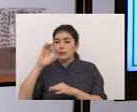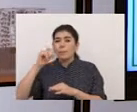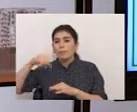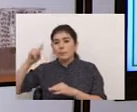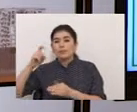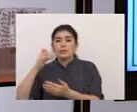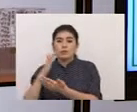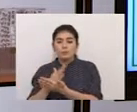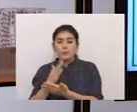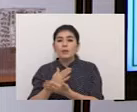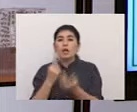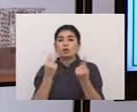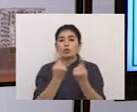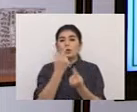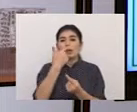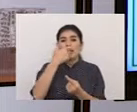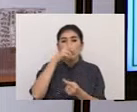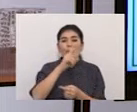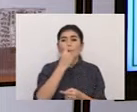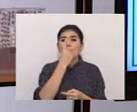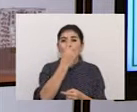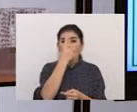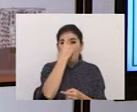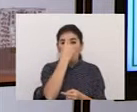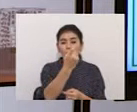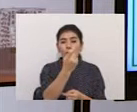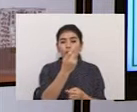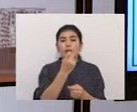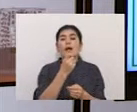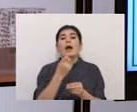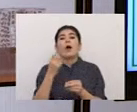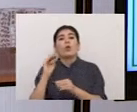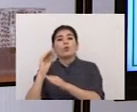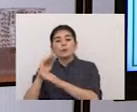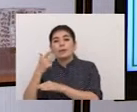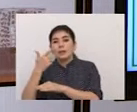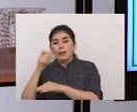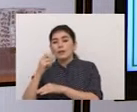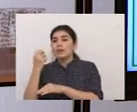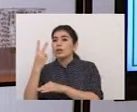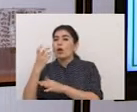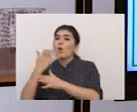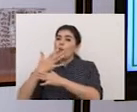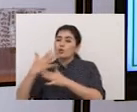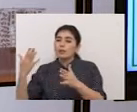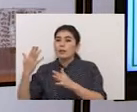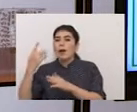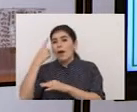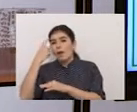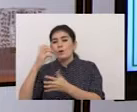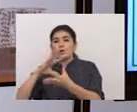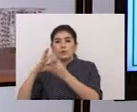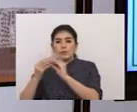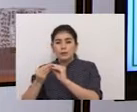ega. Sodda gap bitta axborotni ifodalaydi, qo'shma gap esa 2 va undan ortiq